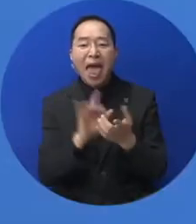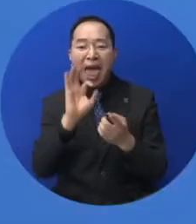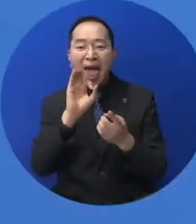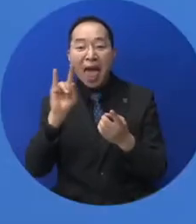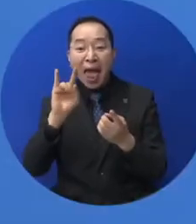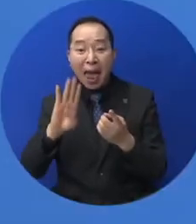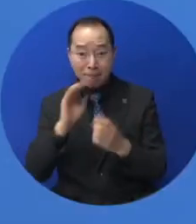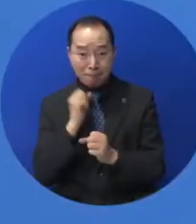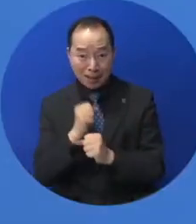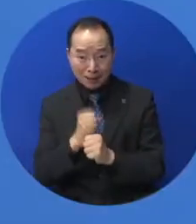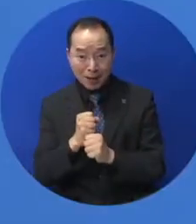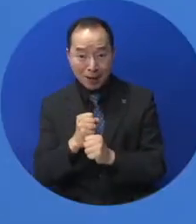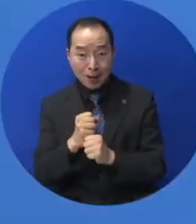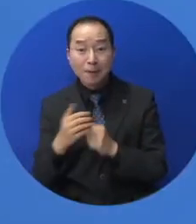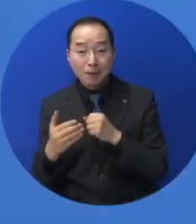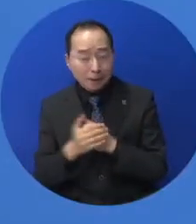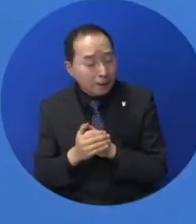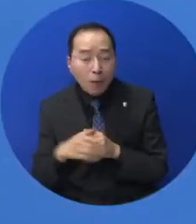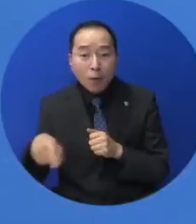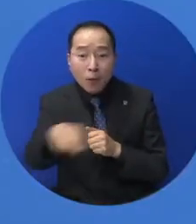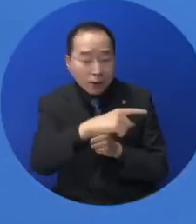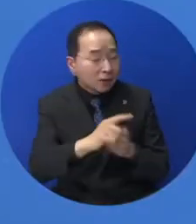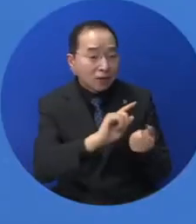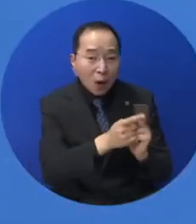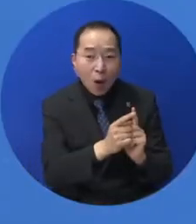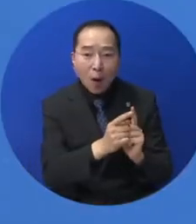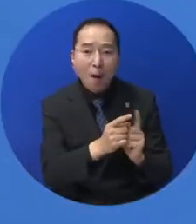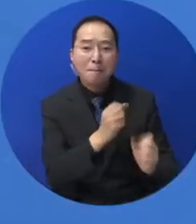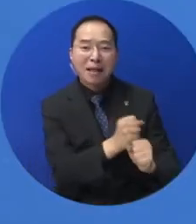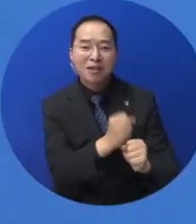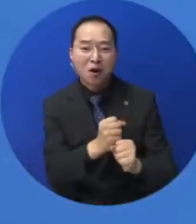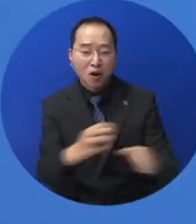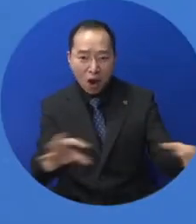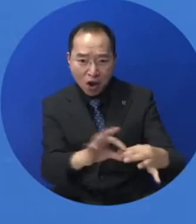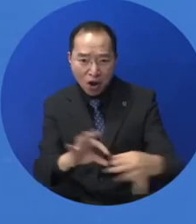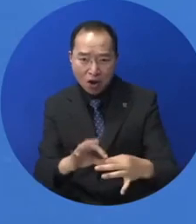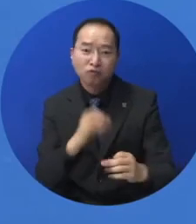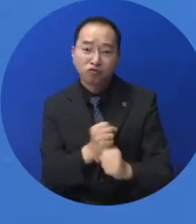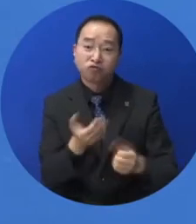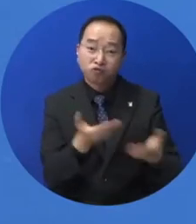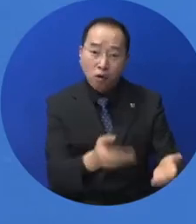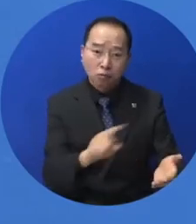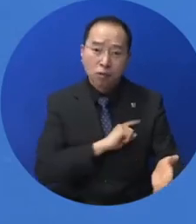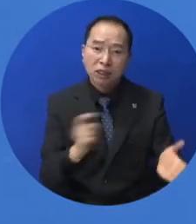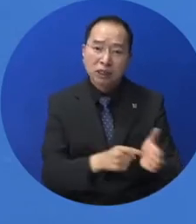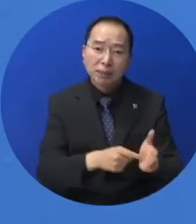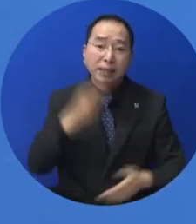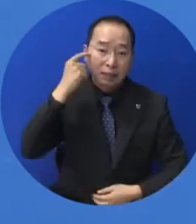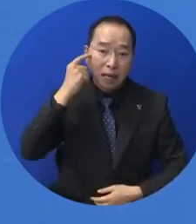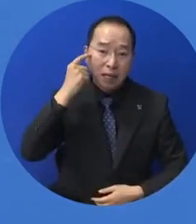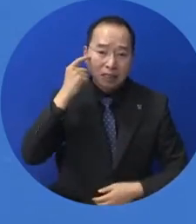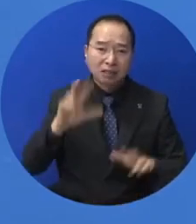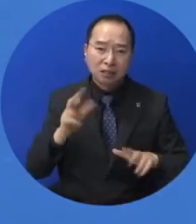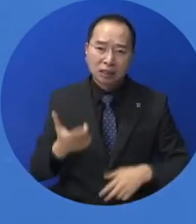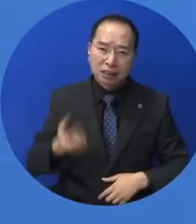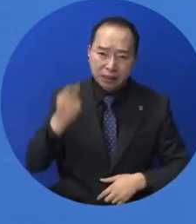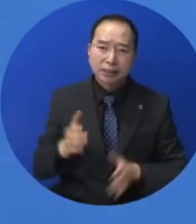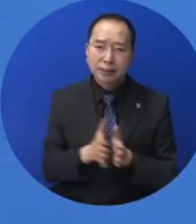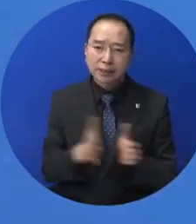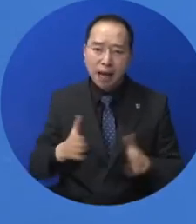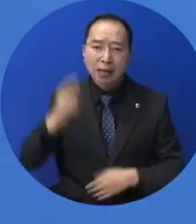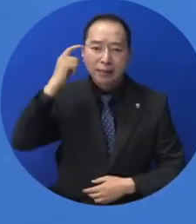소상공인 구독경제의 생태계를 만들어주는 것 이것이 가장 시급한 일이다라고 생각을 했고 이것을 즉시